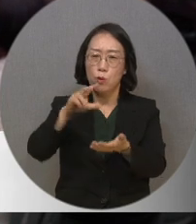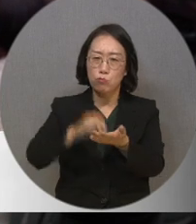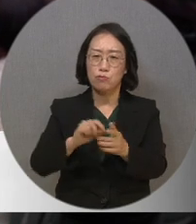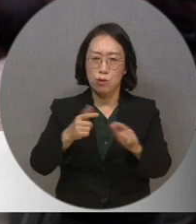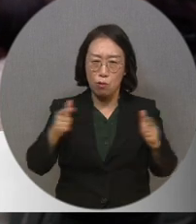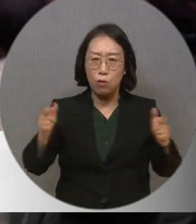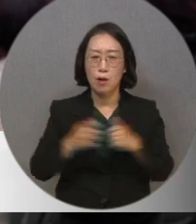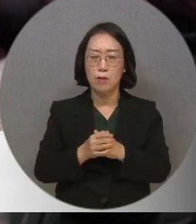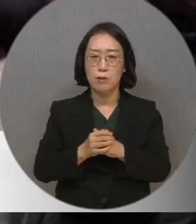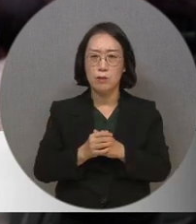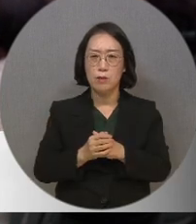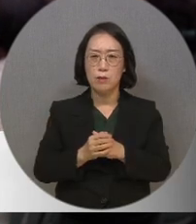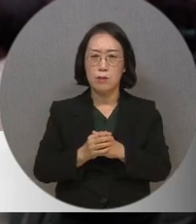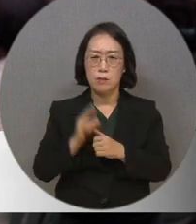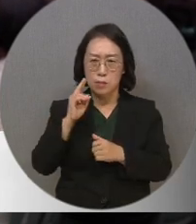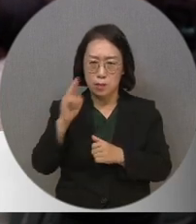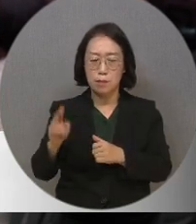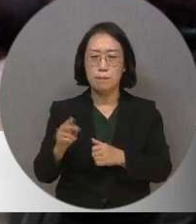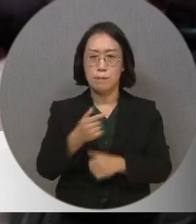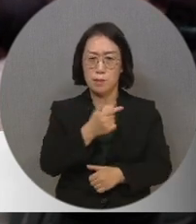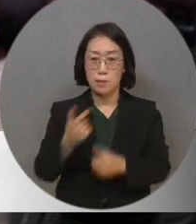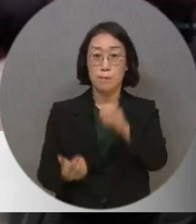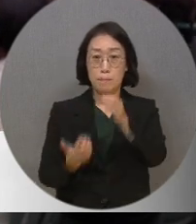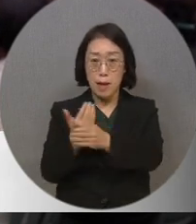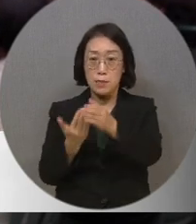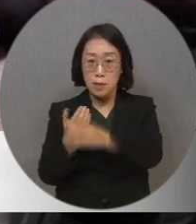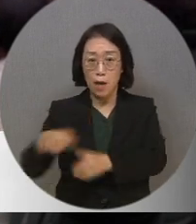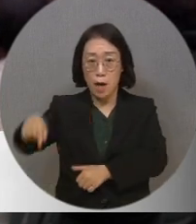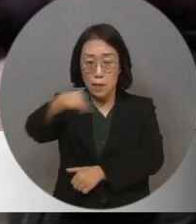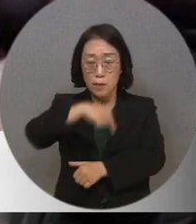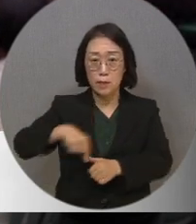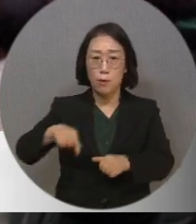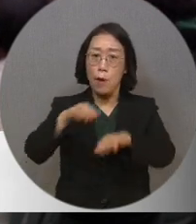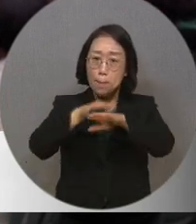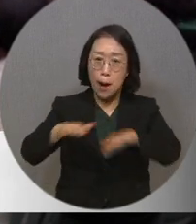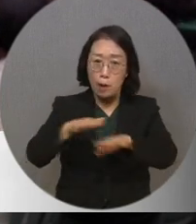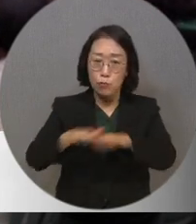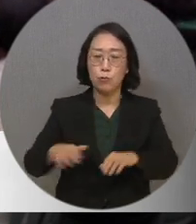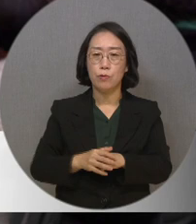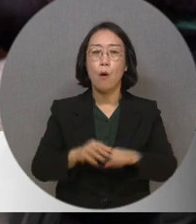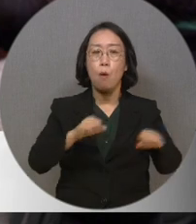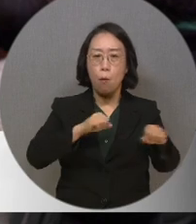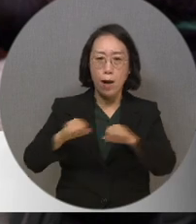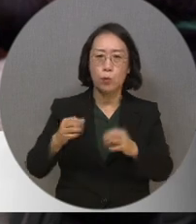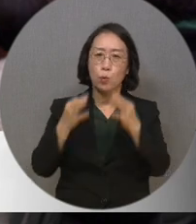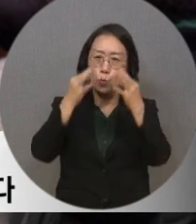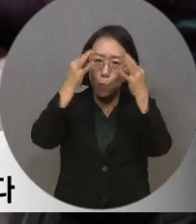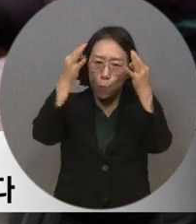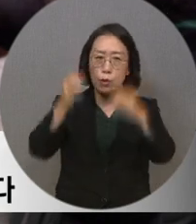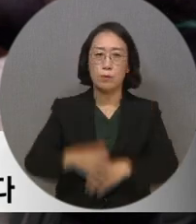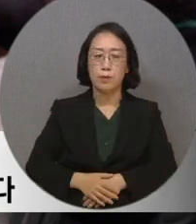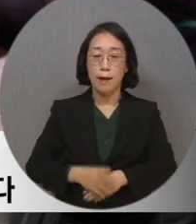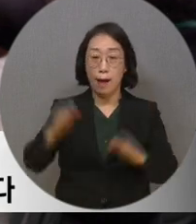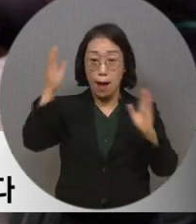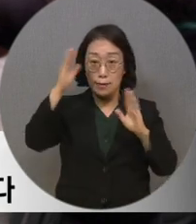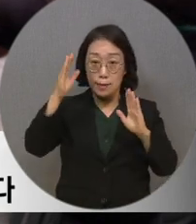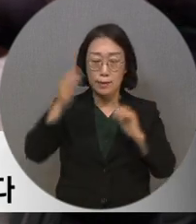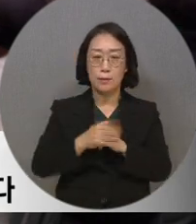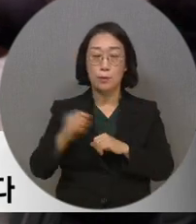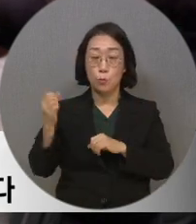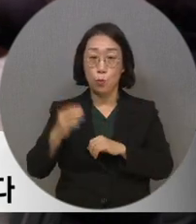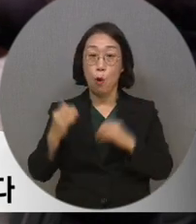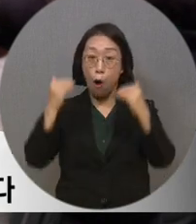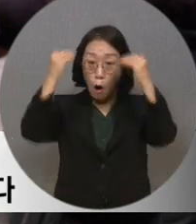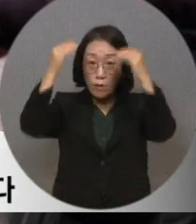심각하게 일어나고 있고 또 이것에 대해서 개선하려는 어떤 움직임, 노력들이 학생들 사이 또는